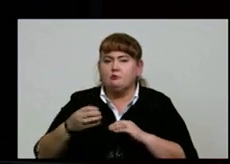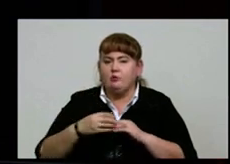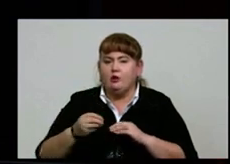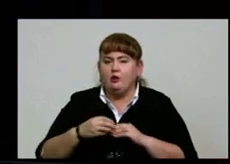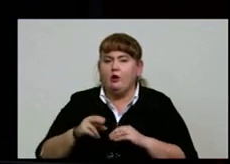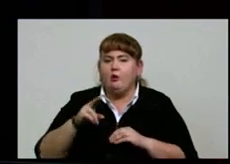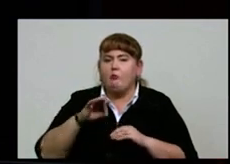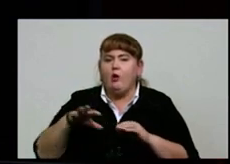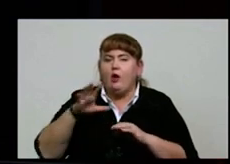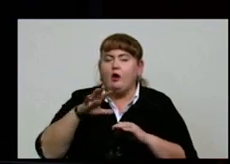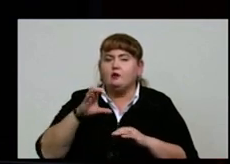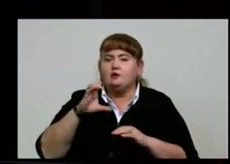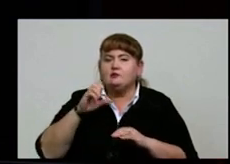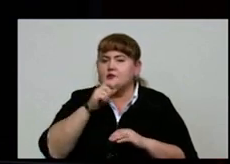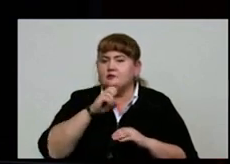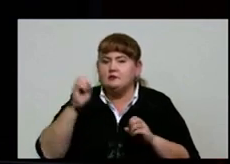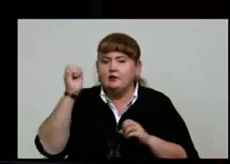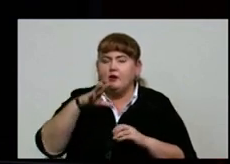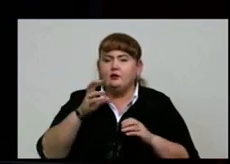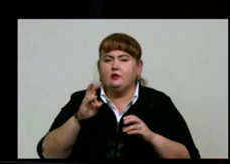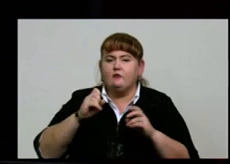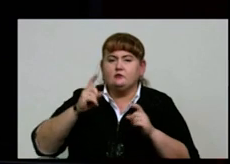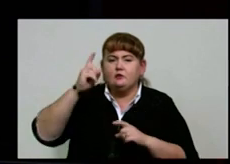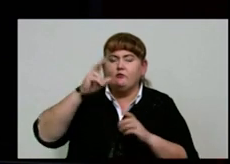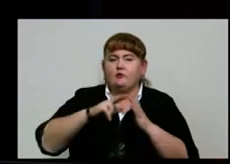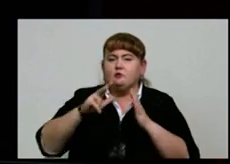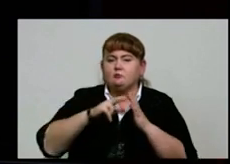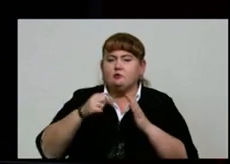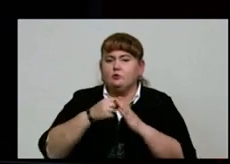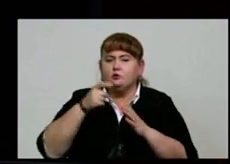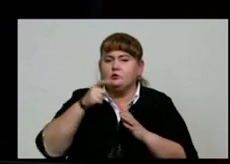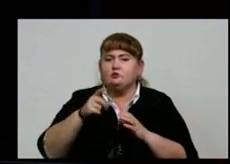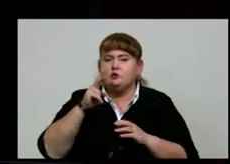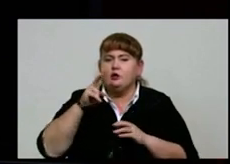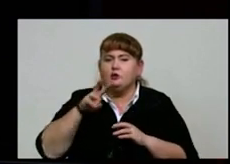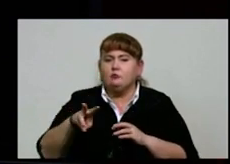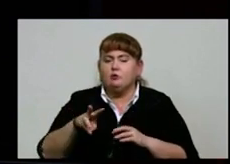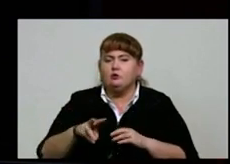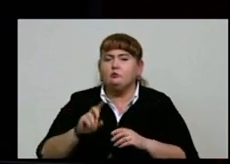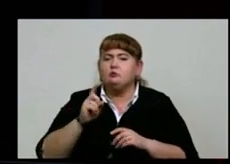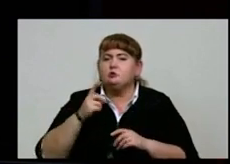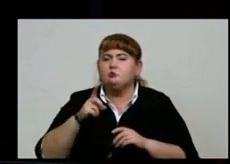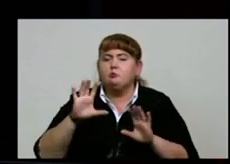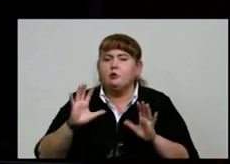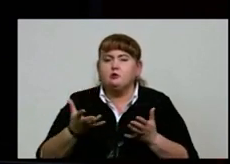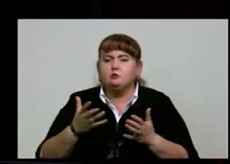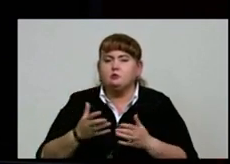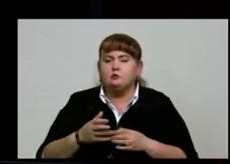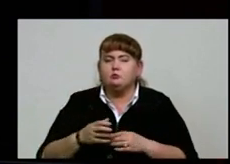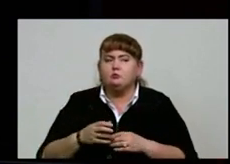Значит, полярное сияние возникает на высоте от 80 до 1000 километров. Почему оно